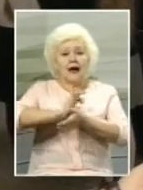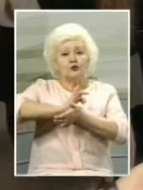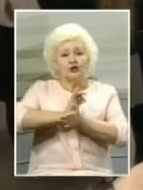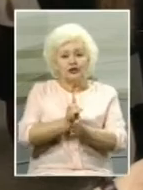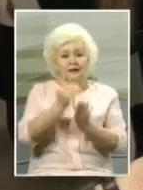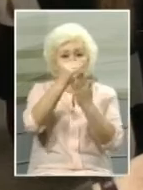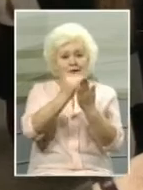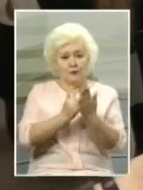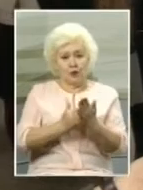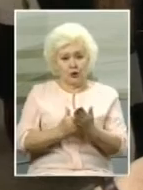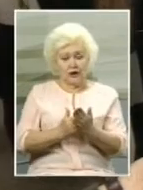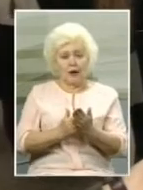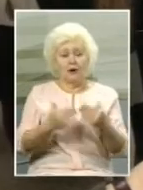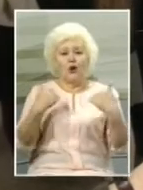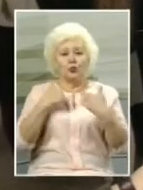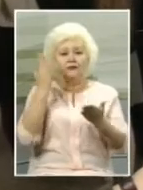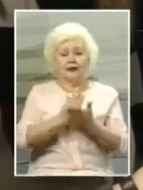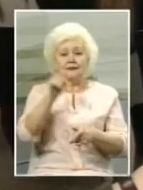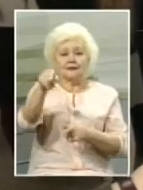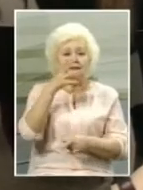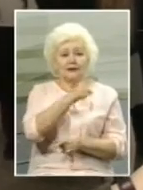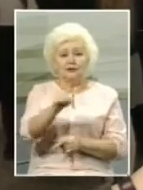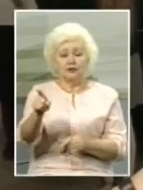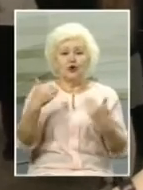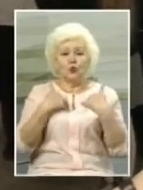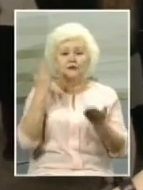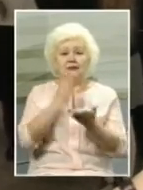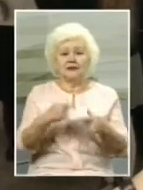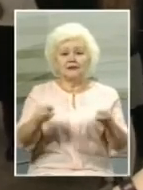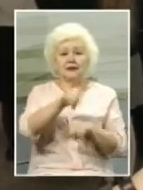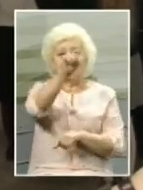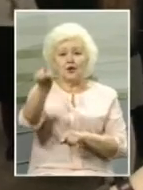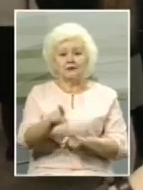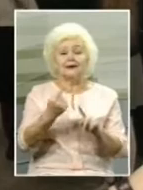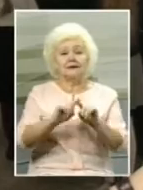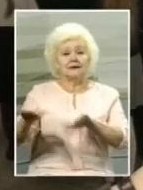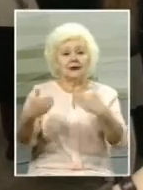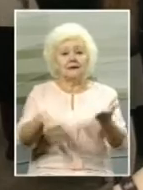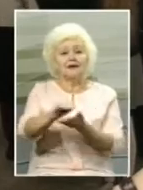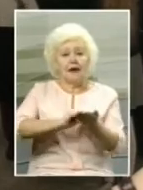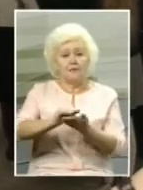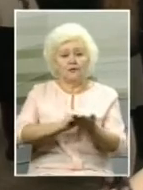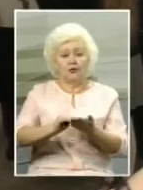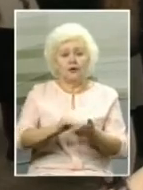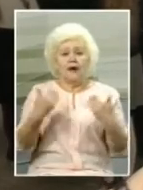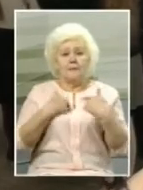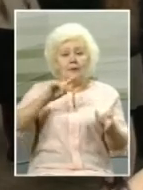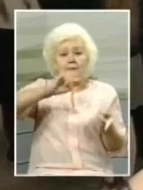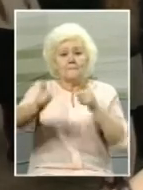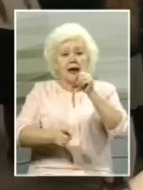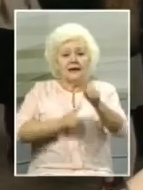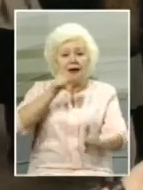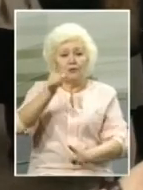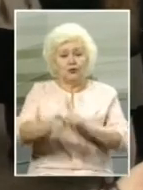ущільнення програми. У нас є на це час, у нас є такі години, які у нас виділені на повторення. Значить, ми